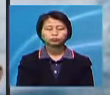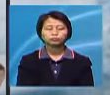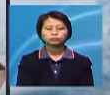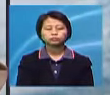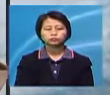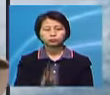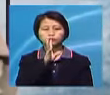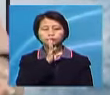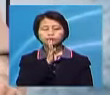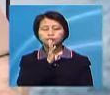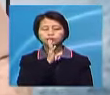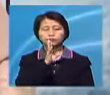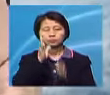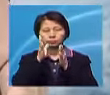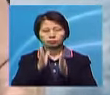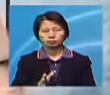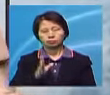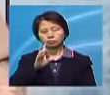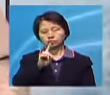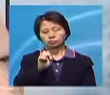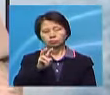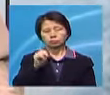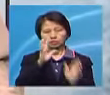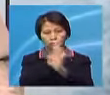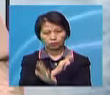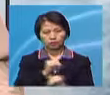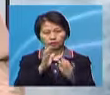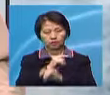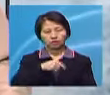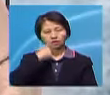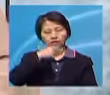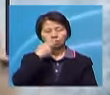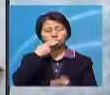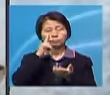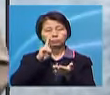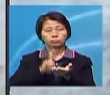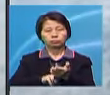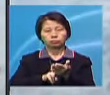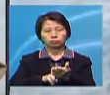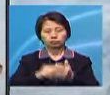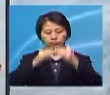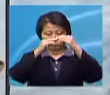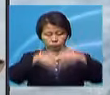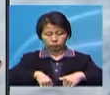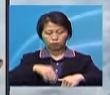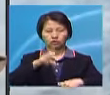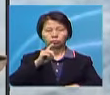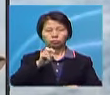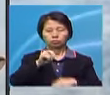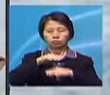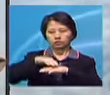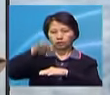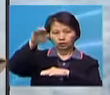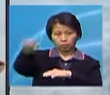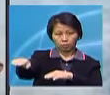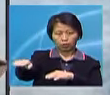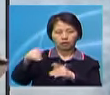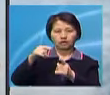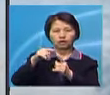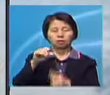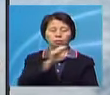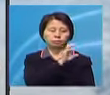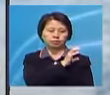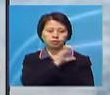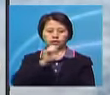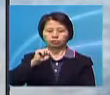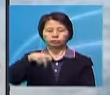Sementara itu, Speaker Dun Sarawak Dato' Amar Mohamad Asfiah Awang Nasar berkata surat tentang pembubaran Dun Sarawak itu dihantar kepada pengerusi